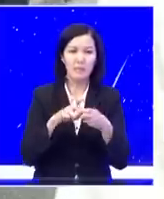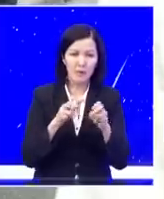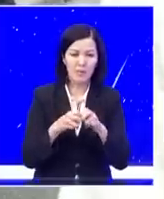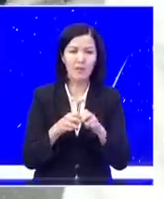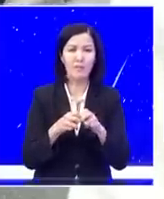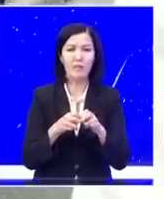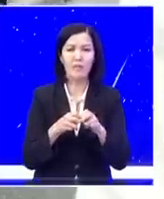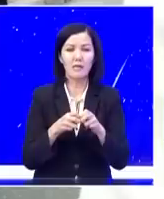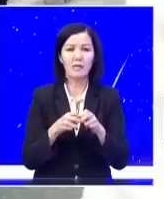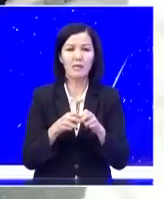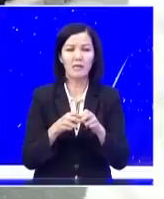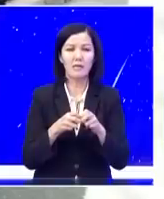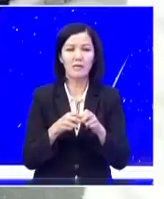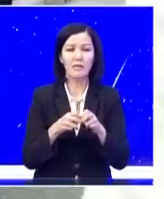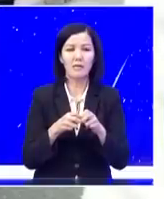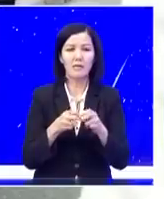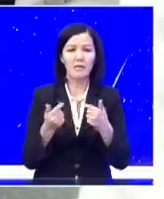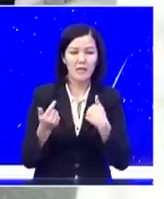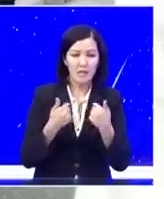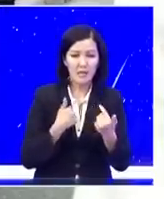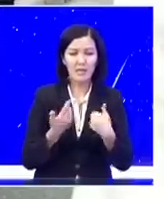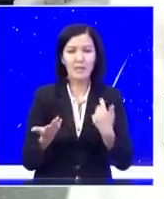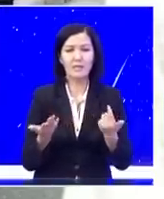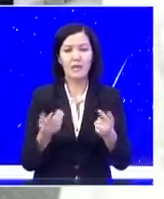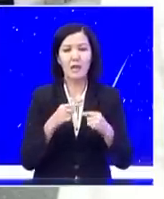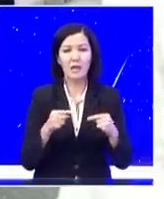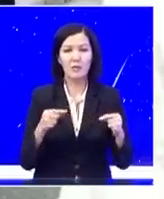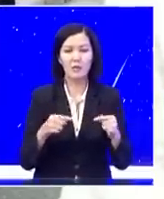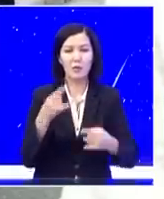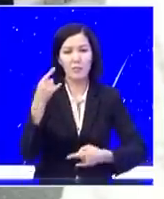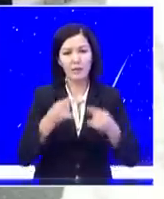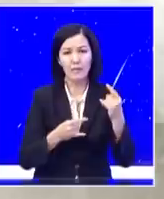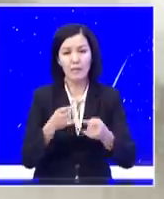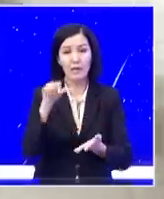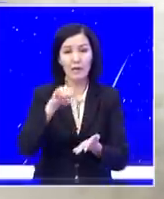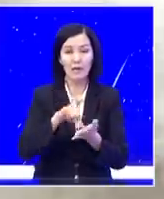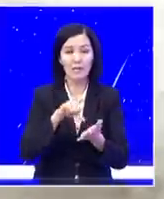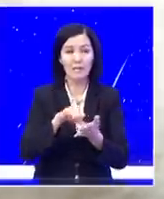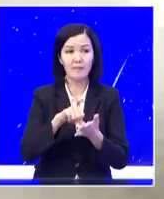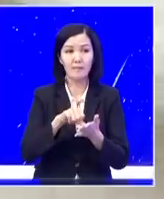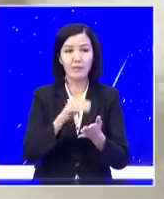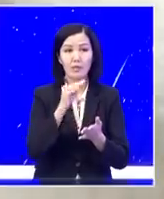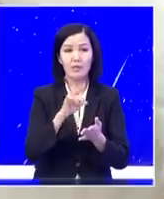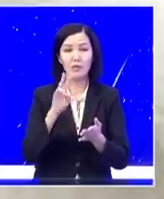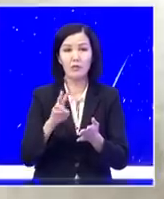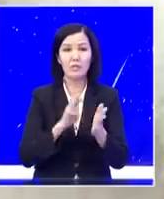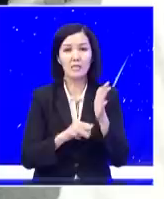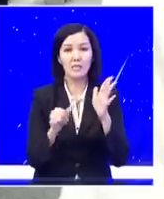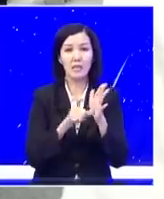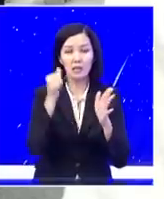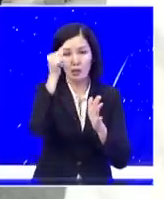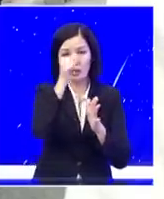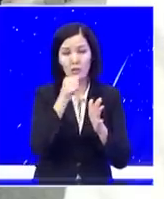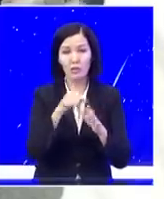жайлы, мұңдары жайлы көптеген бағдарламаларға қатысып, нау 1986 көтерілісіне қатысты